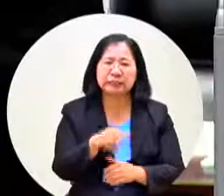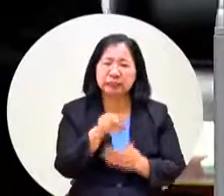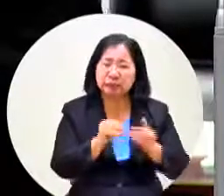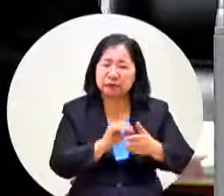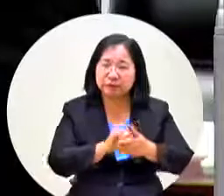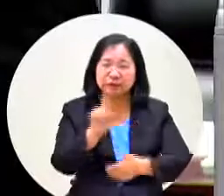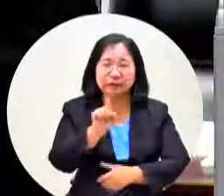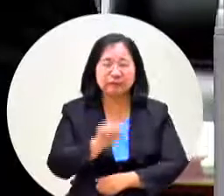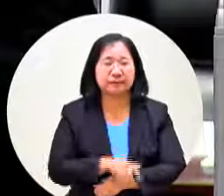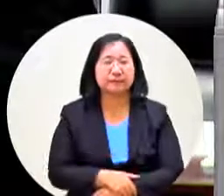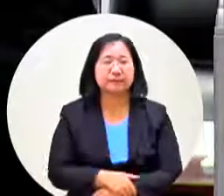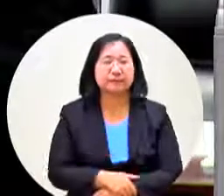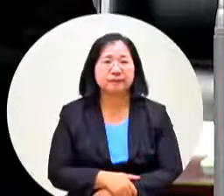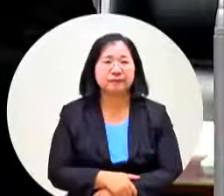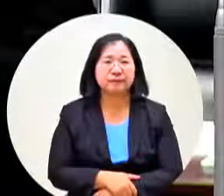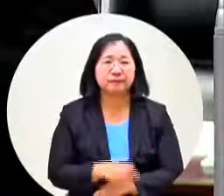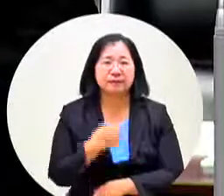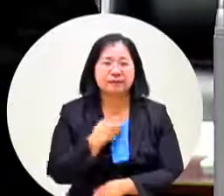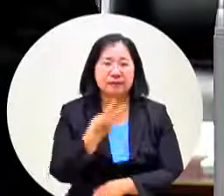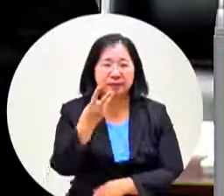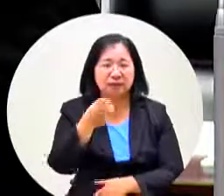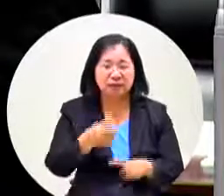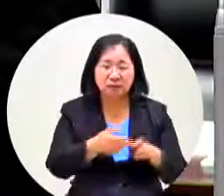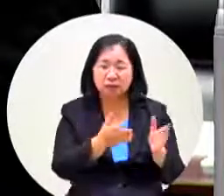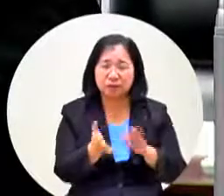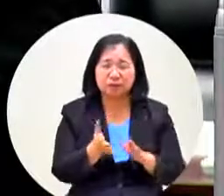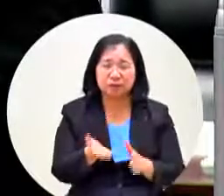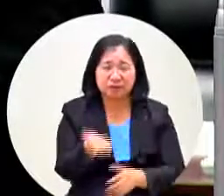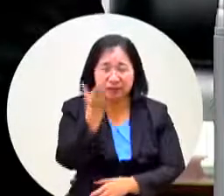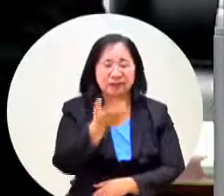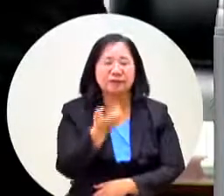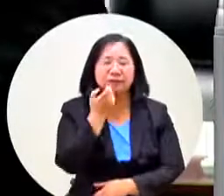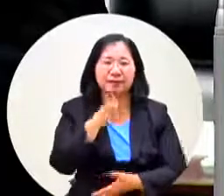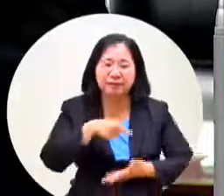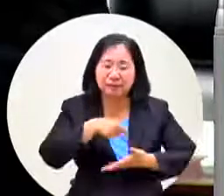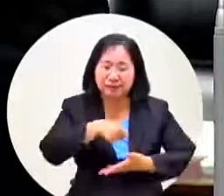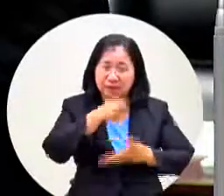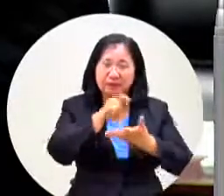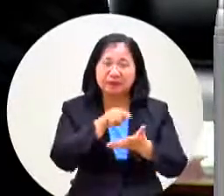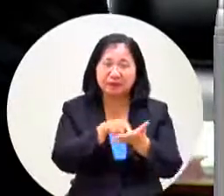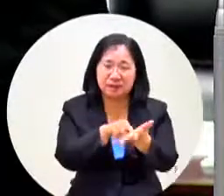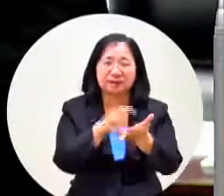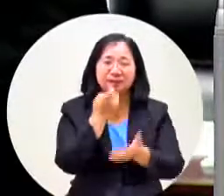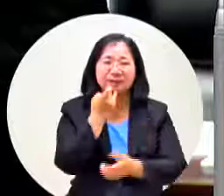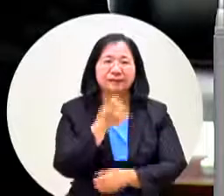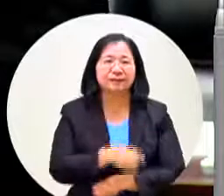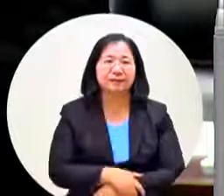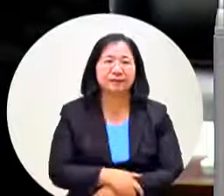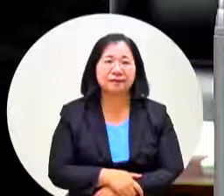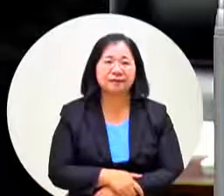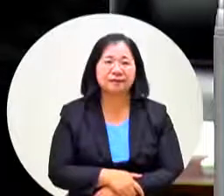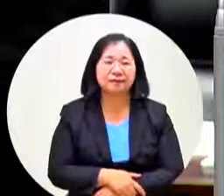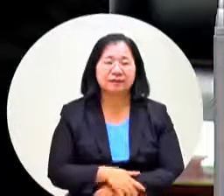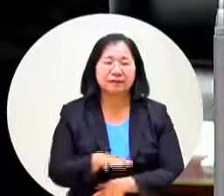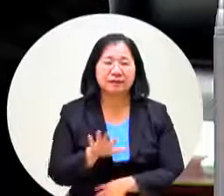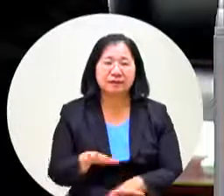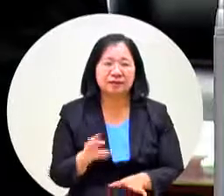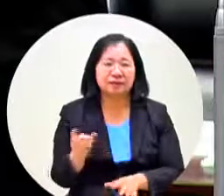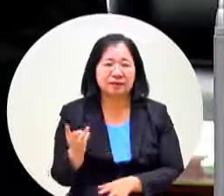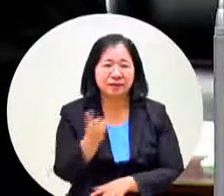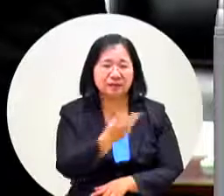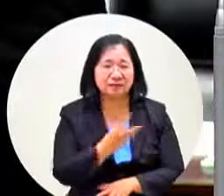好，这也当用这来申请。那开发许可的部分哈，大致上那目前的规定中。这